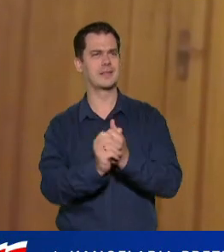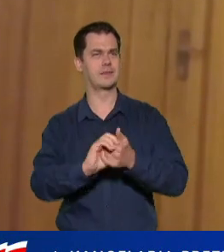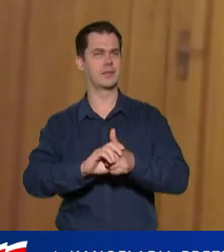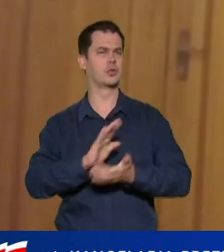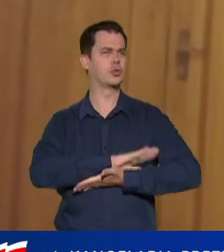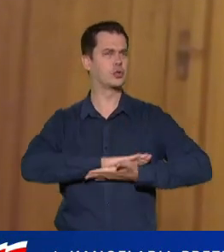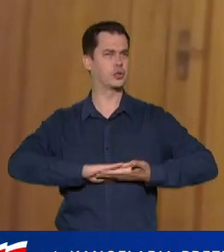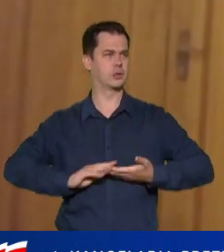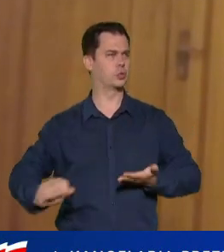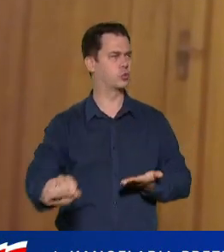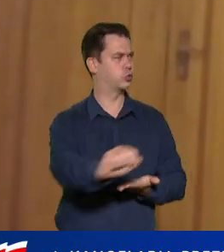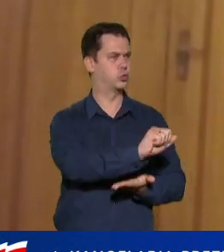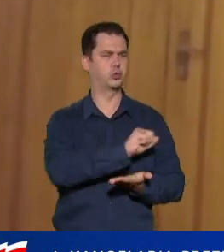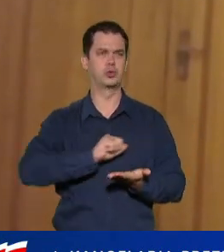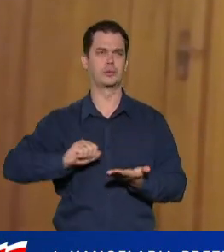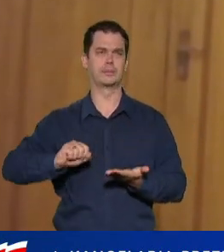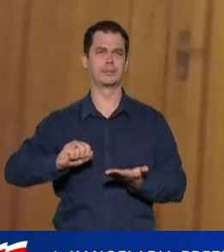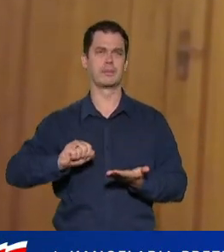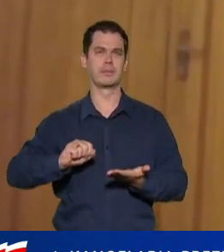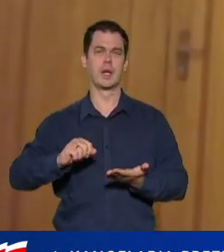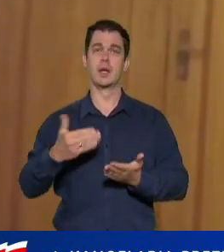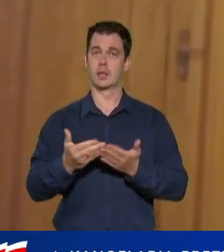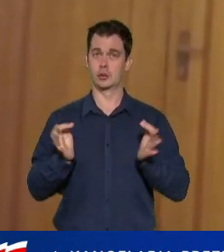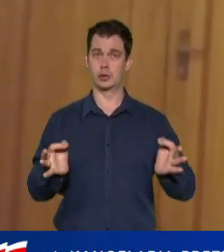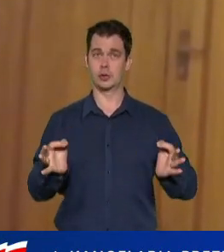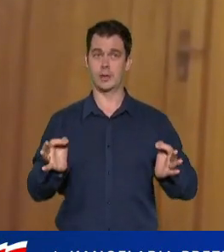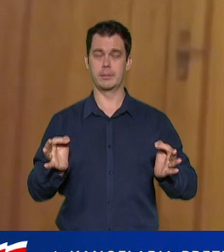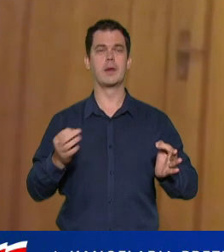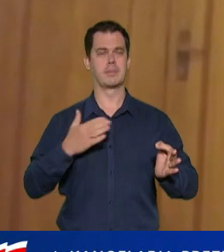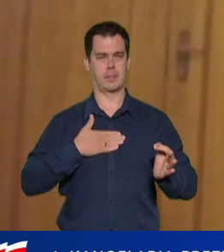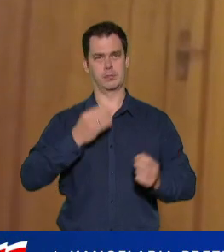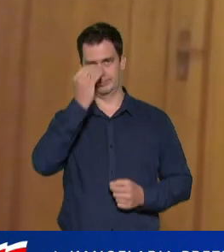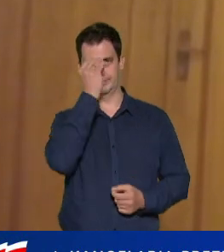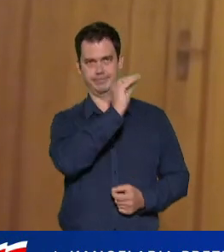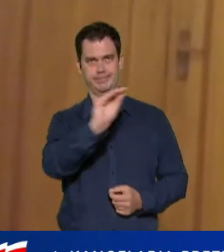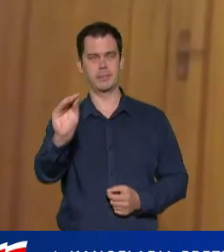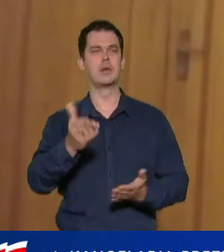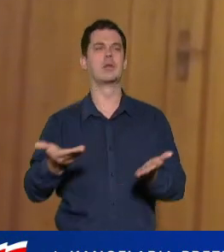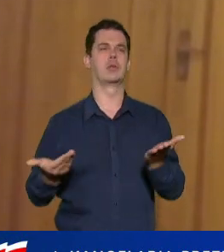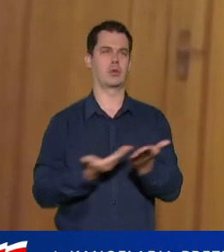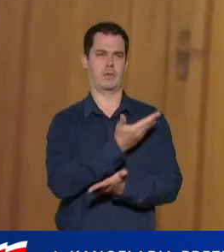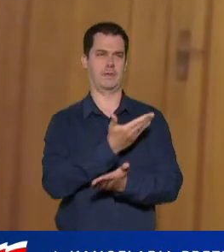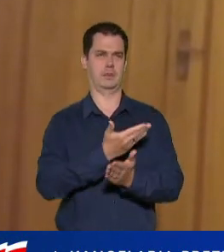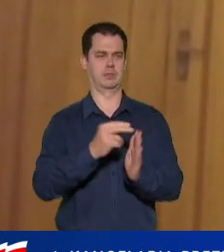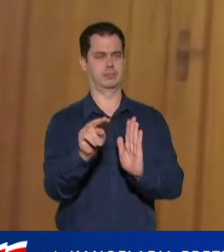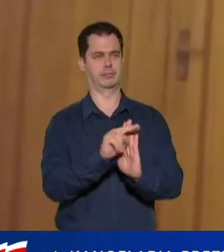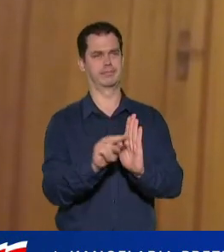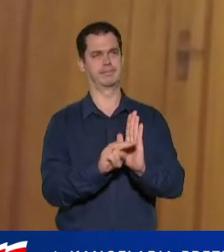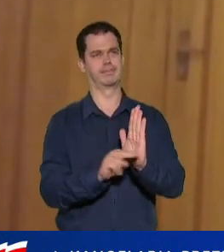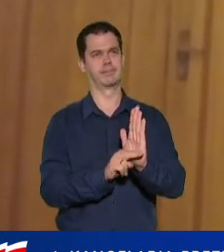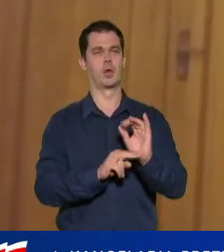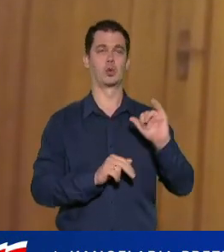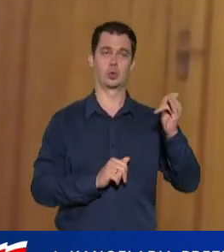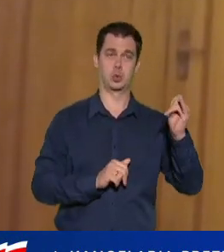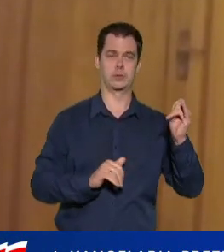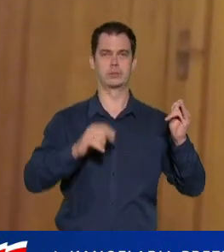warunki sanitarne. Dlatego na dzień dzisiejszy mamy do zakomunikowania nowe obostrzenia w strefie